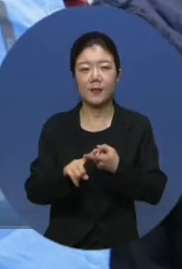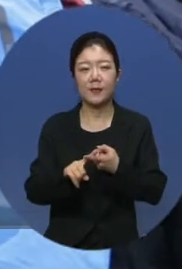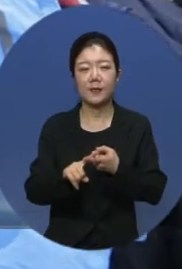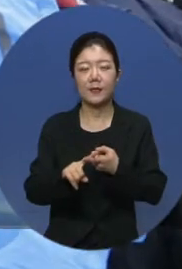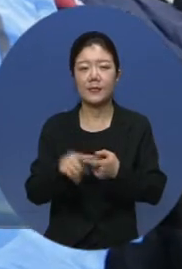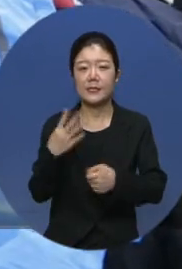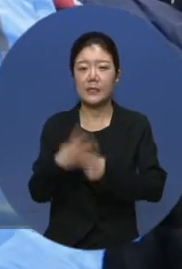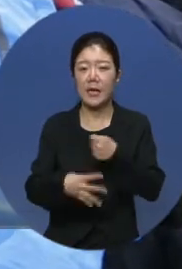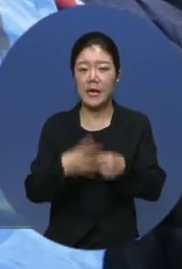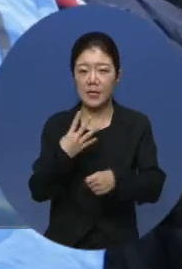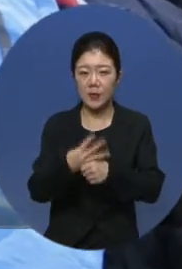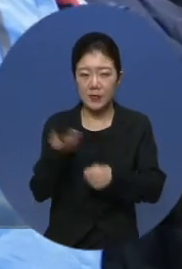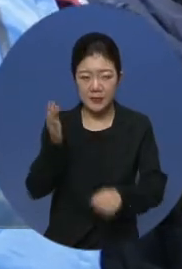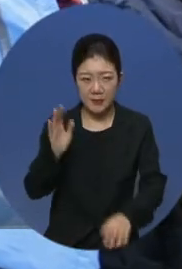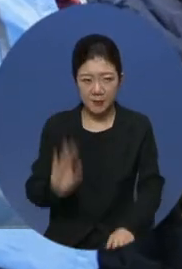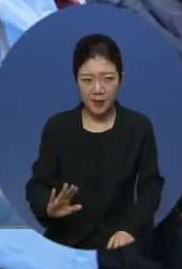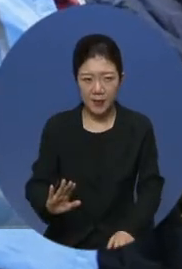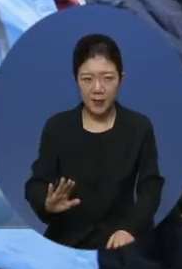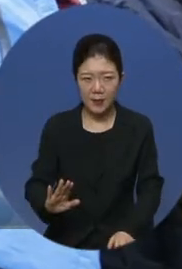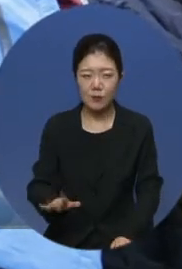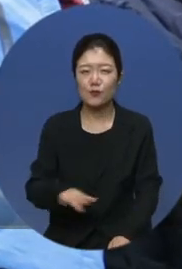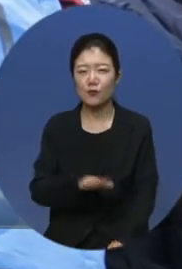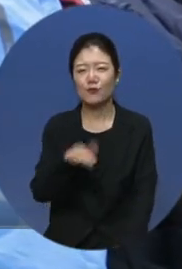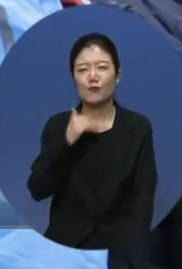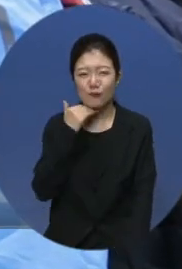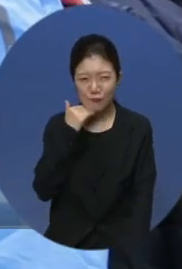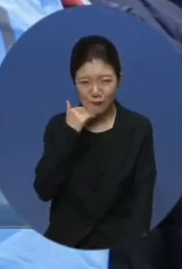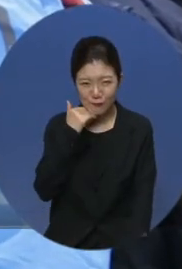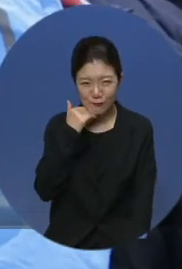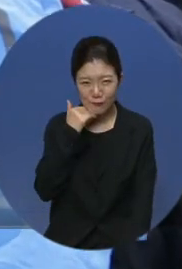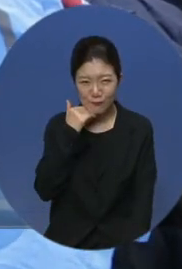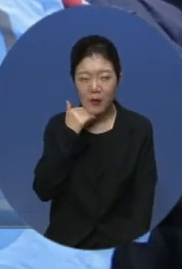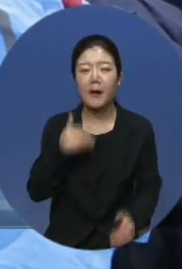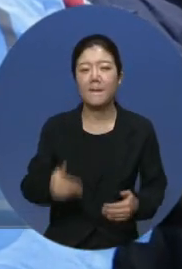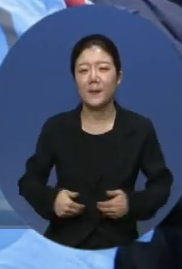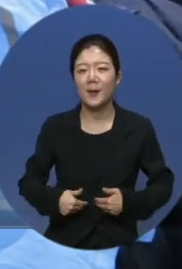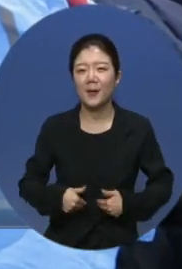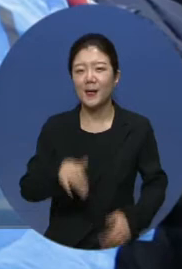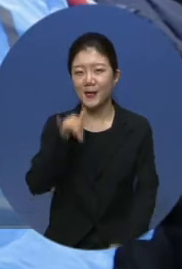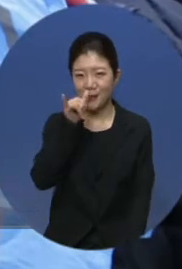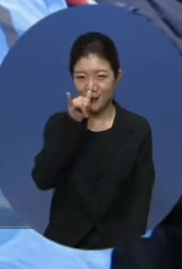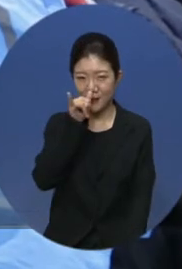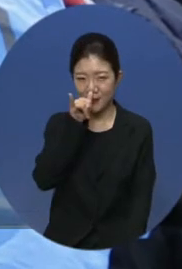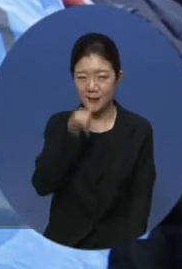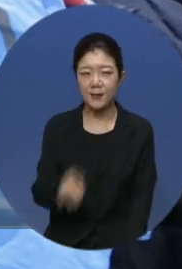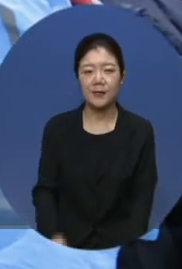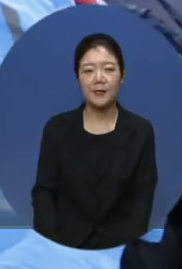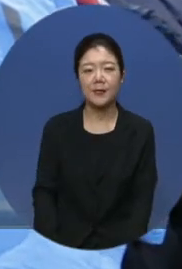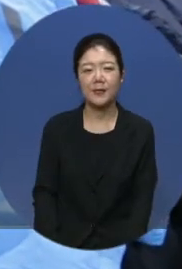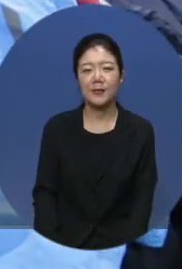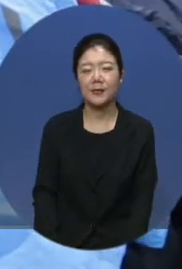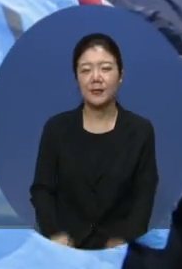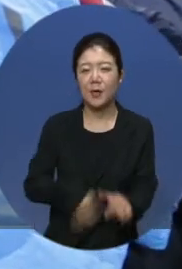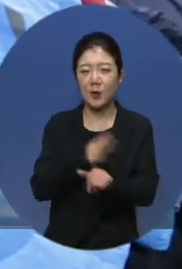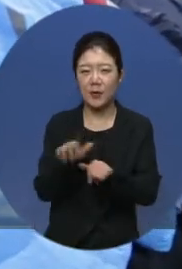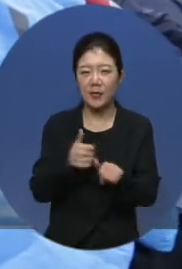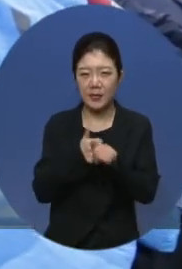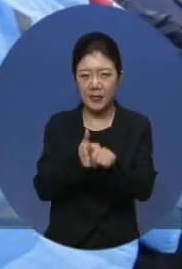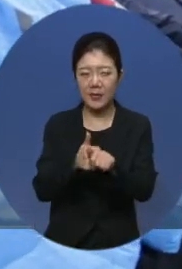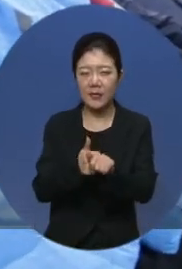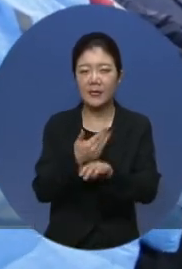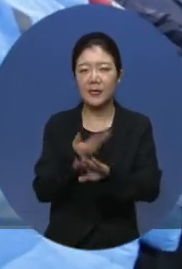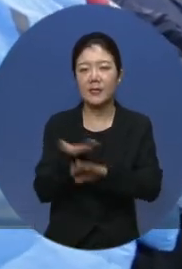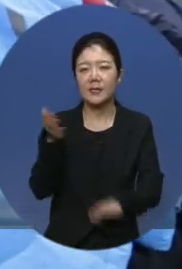4년이 지났긴 하지만 저희들 조금 기다림이 많이 필요한 부분들이 있어요. 그래서 그때그때 다르지만 좀